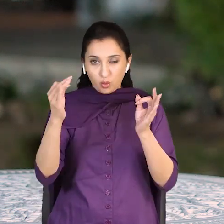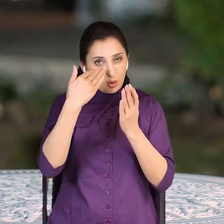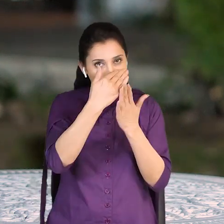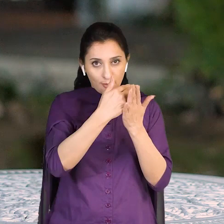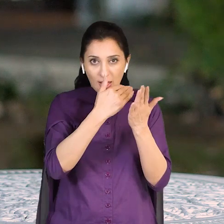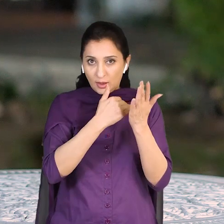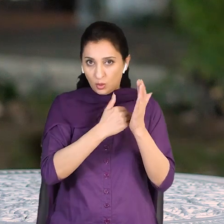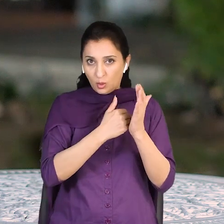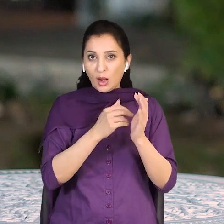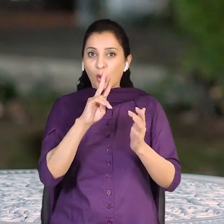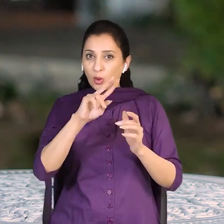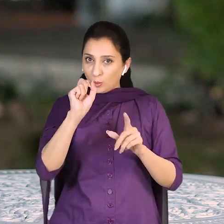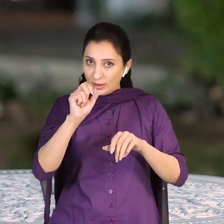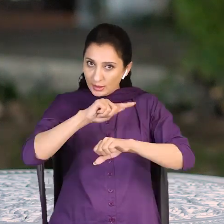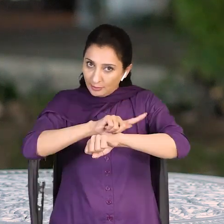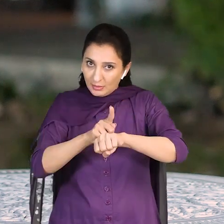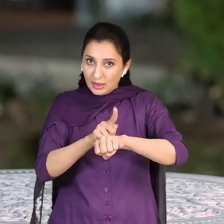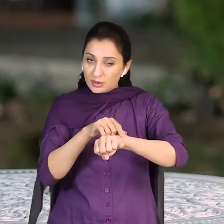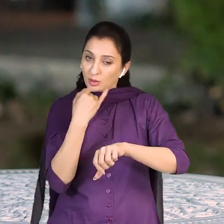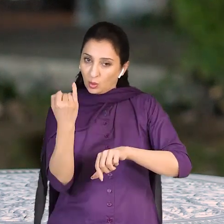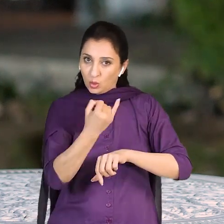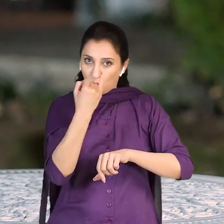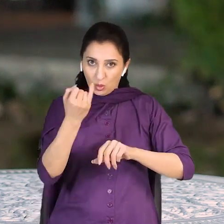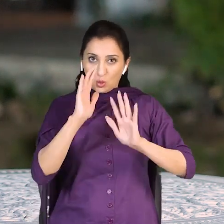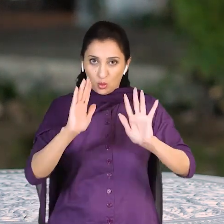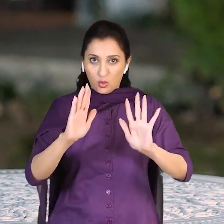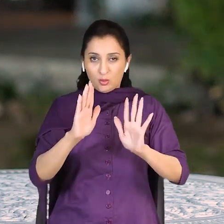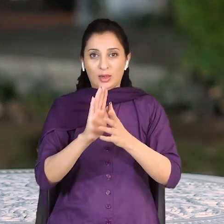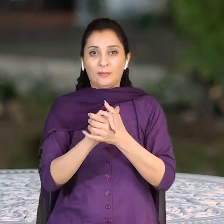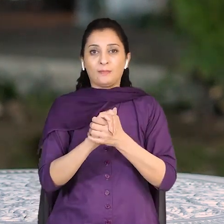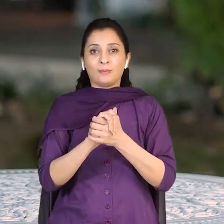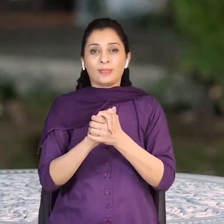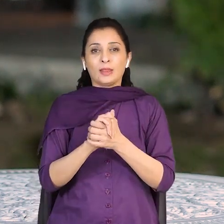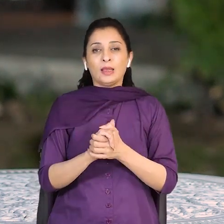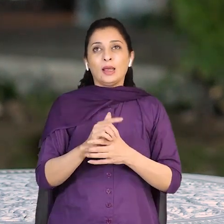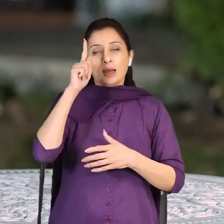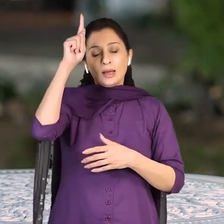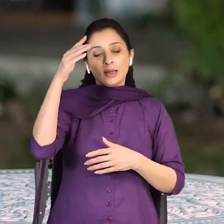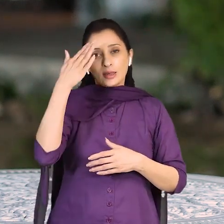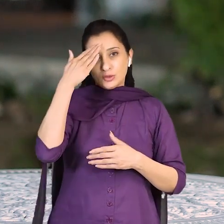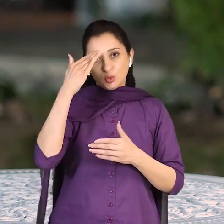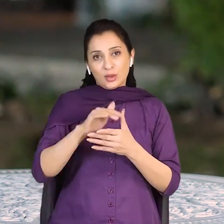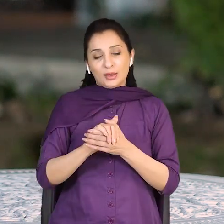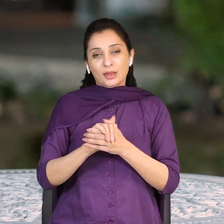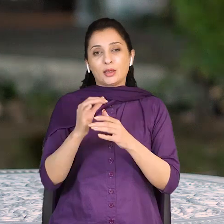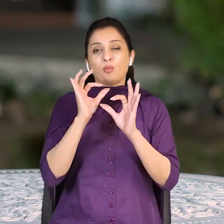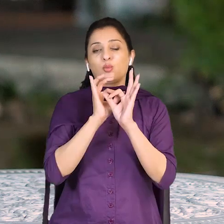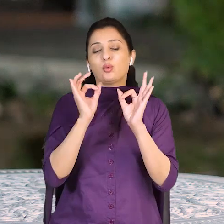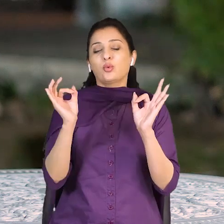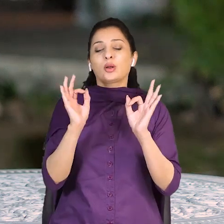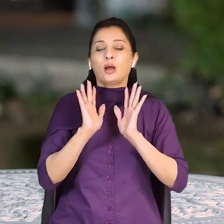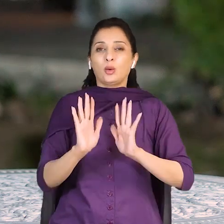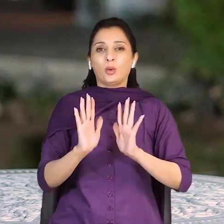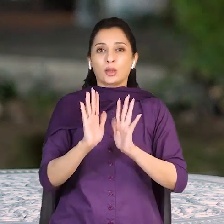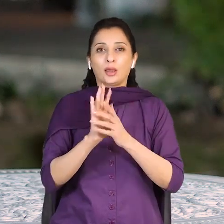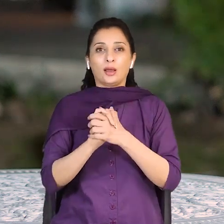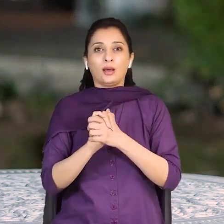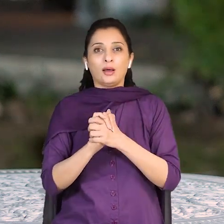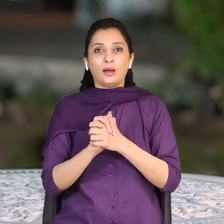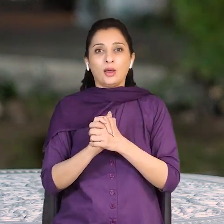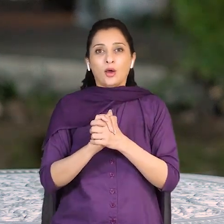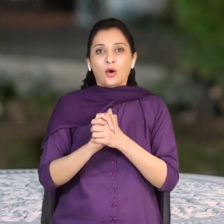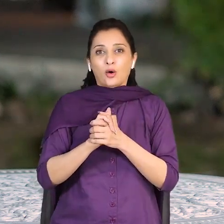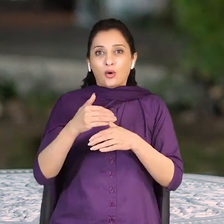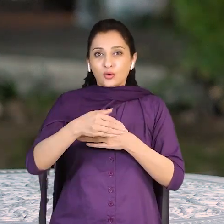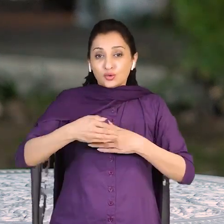ख़ान नहीं कराते, आप हमाम ले आइए। तो फिर हमाम में भी पूरा उनका पूरा 20 मिनट का टूर